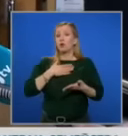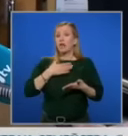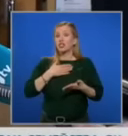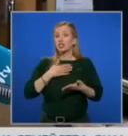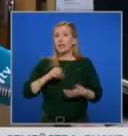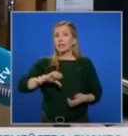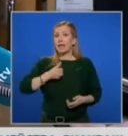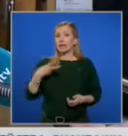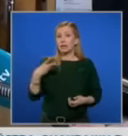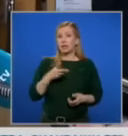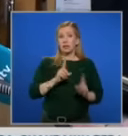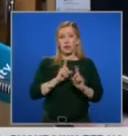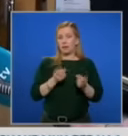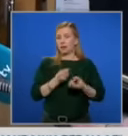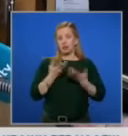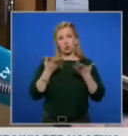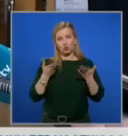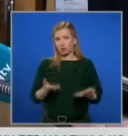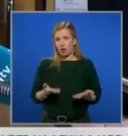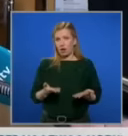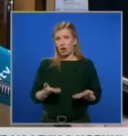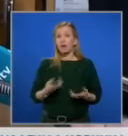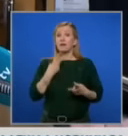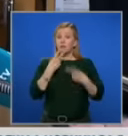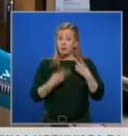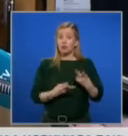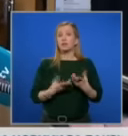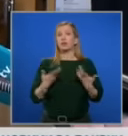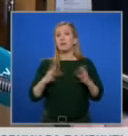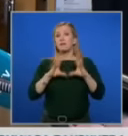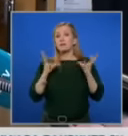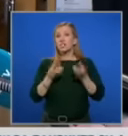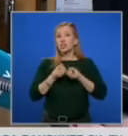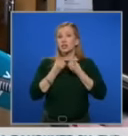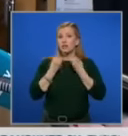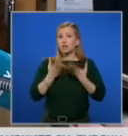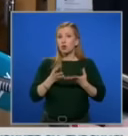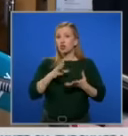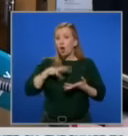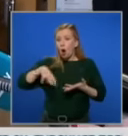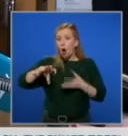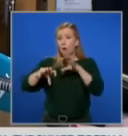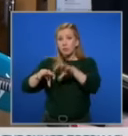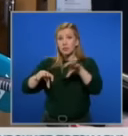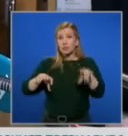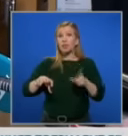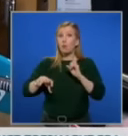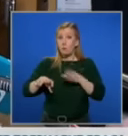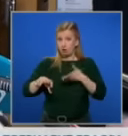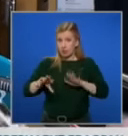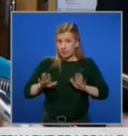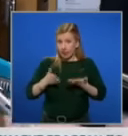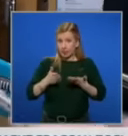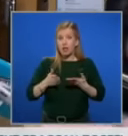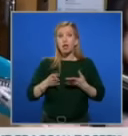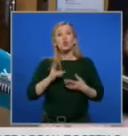ядрена енергетика. Няма как да се случи. Отчитаме, разбира се, всички възможни области, където това може да стане. Но